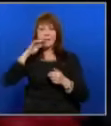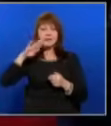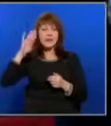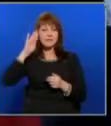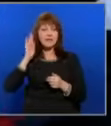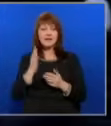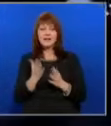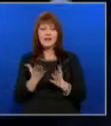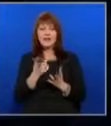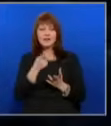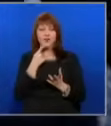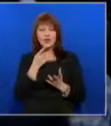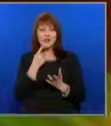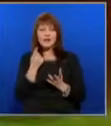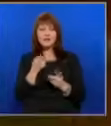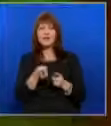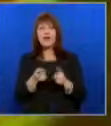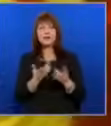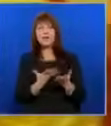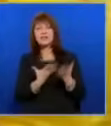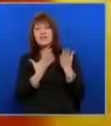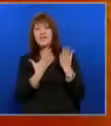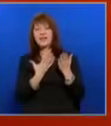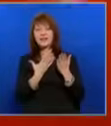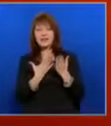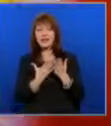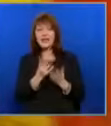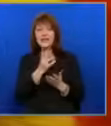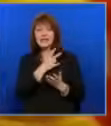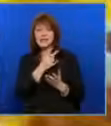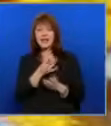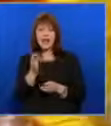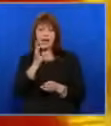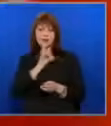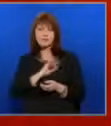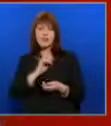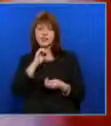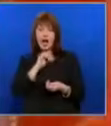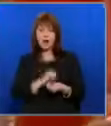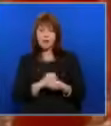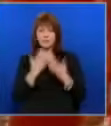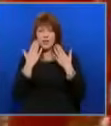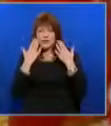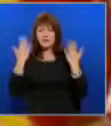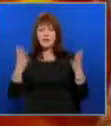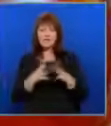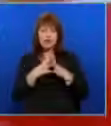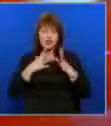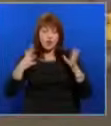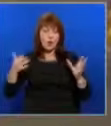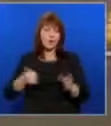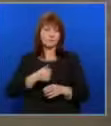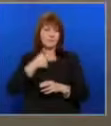Какво да кажеш? Светиня. ЦСКА е най-успешният клуб в България и е изживял много големи победи.